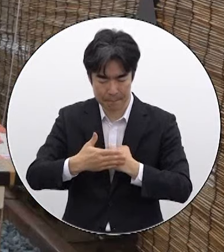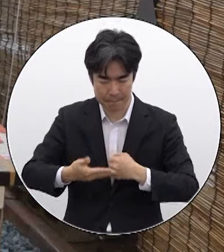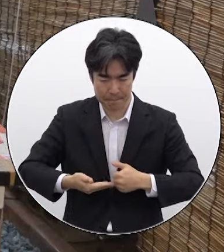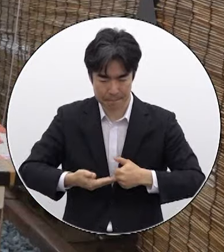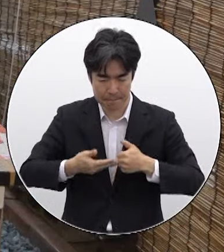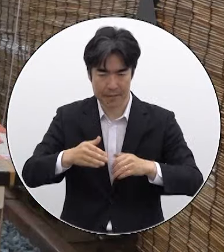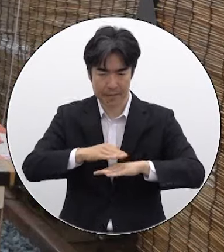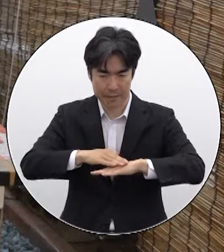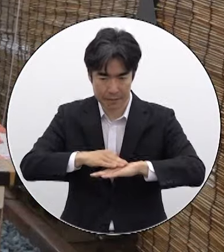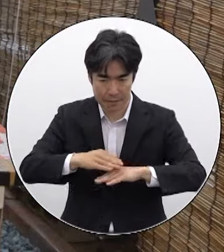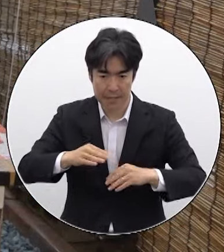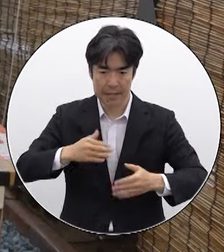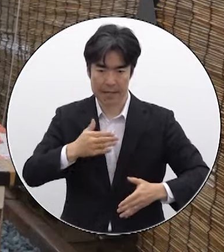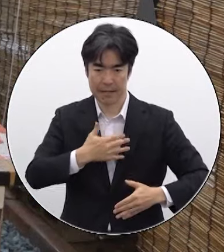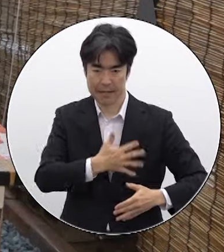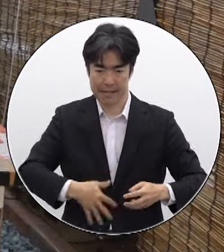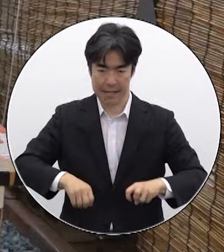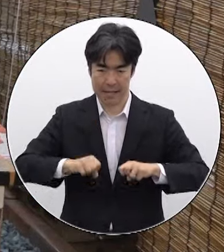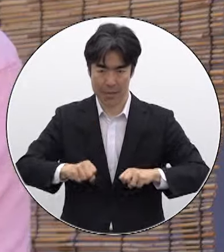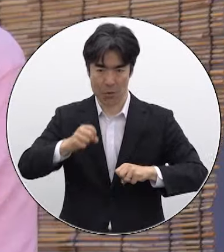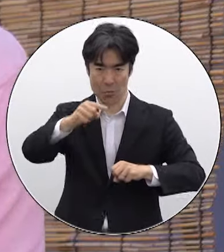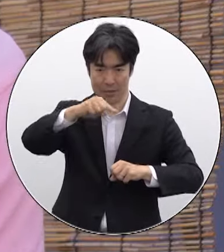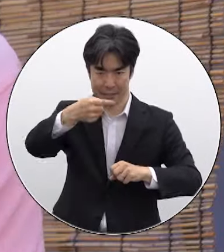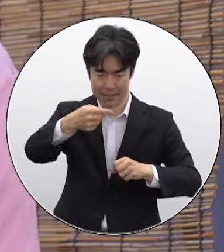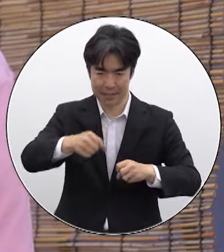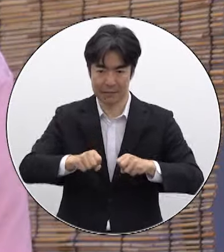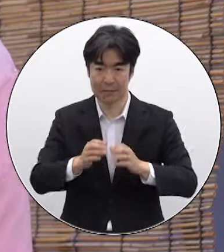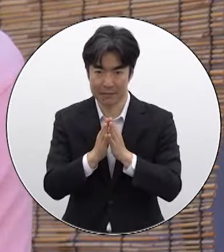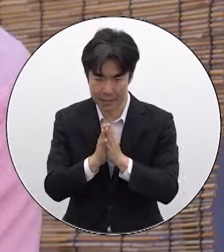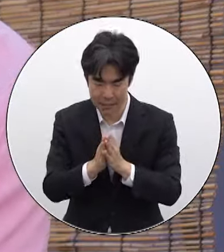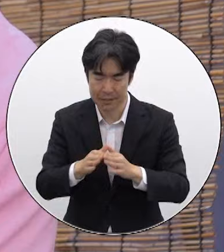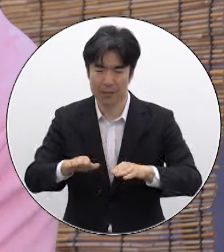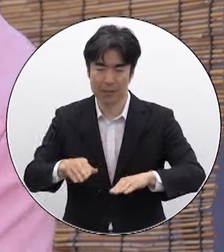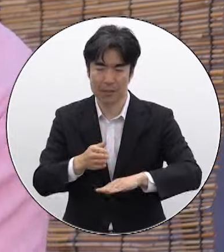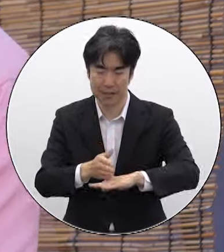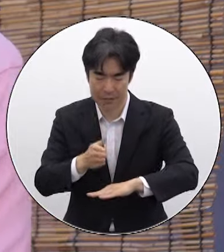して健康第一で頑張ってください、 はい、ありがとうございます、 はい。